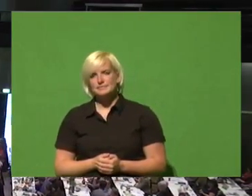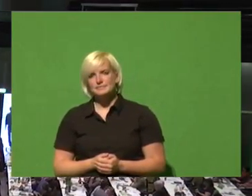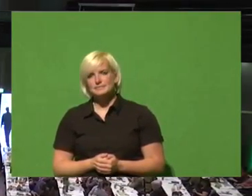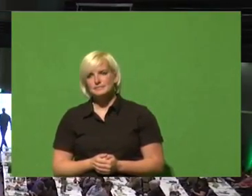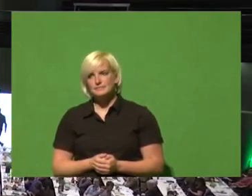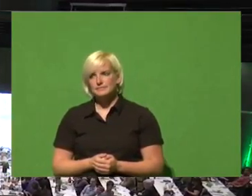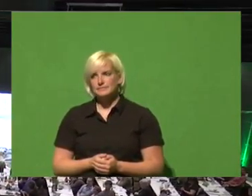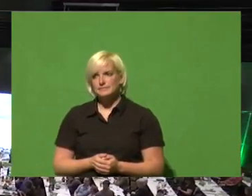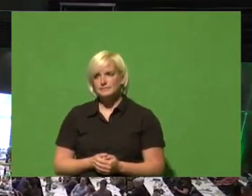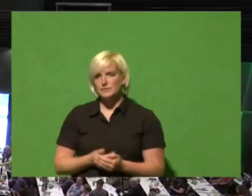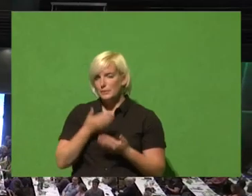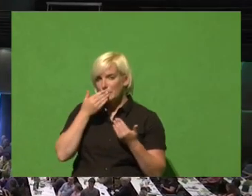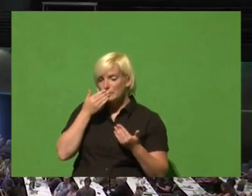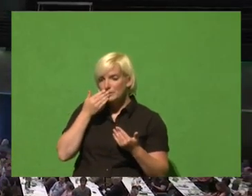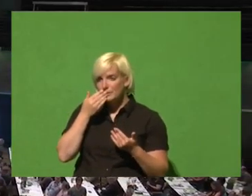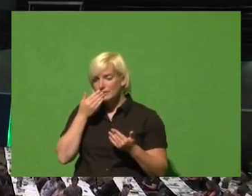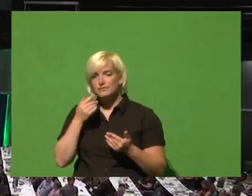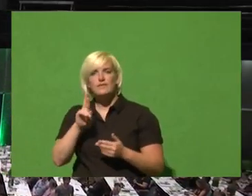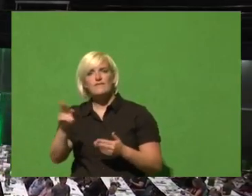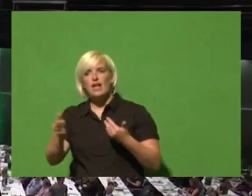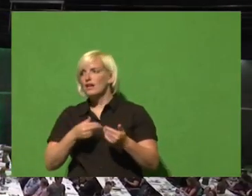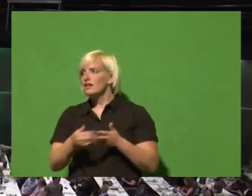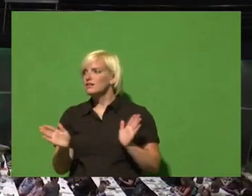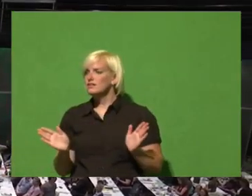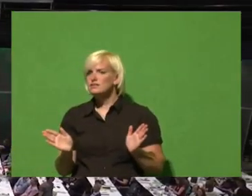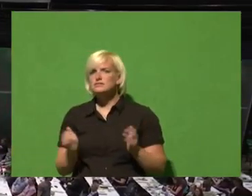Ich sehe niemanden. Wer enthält sich?